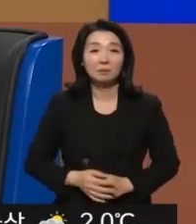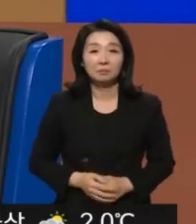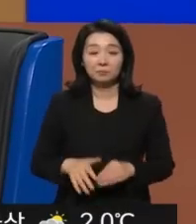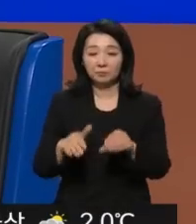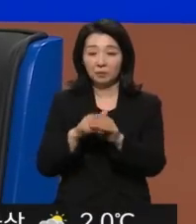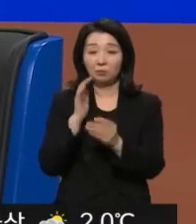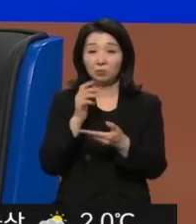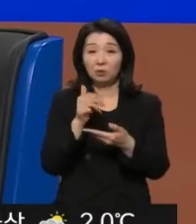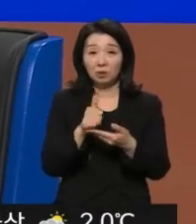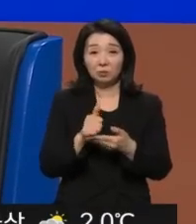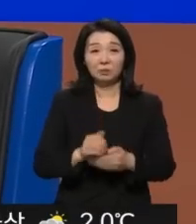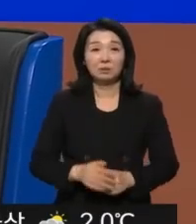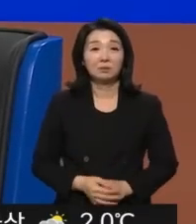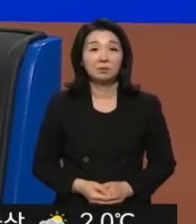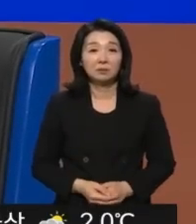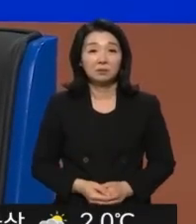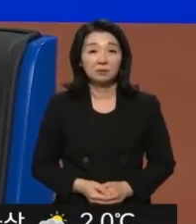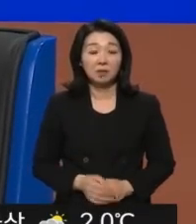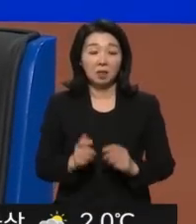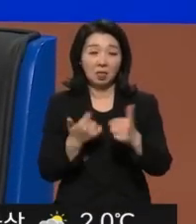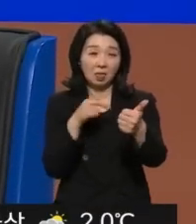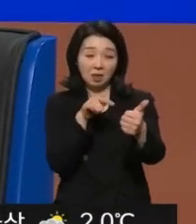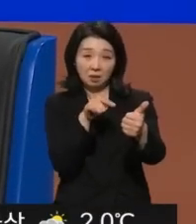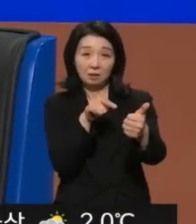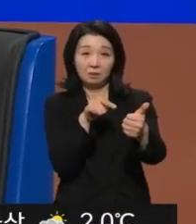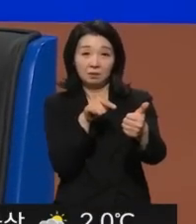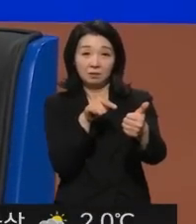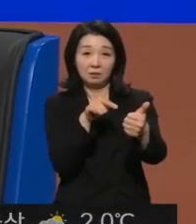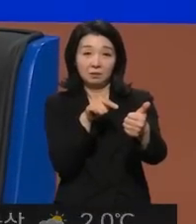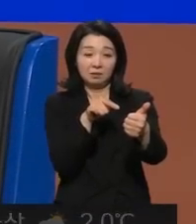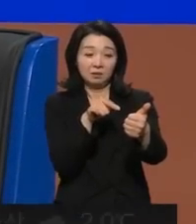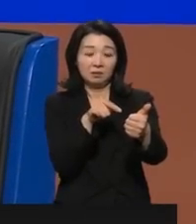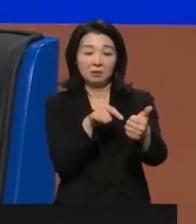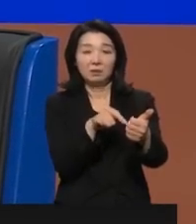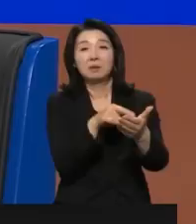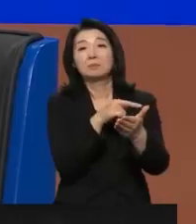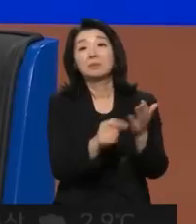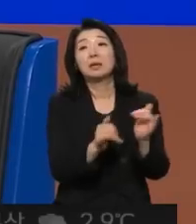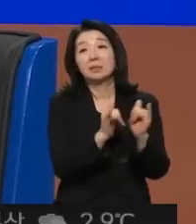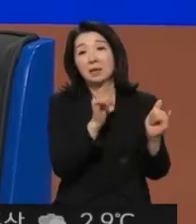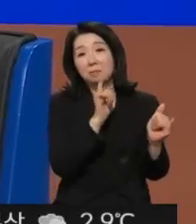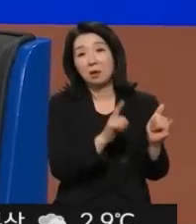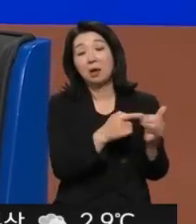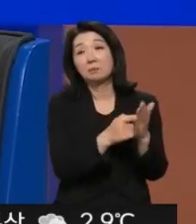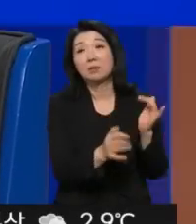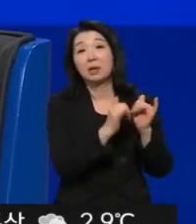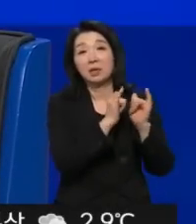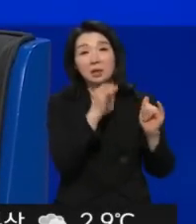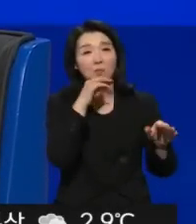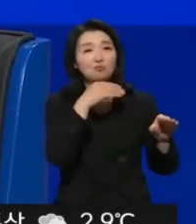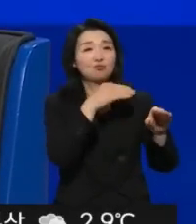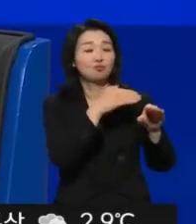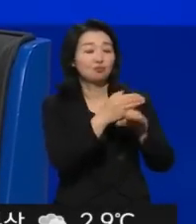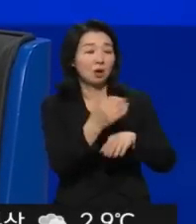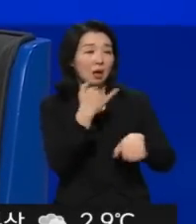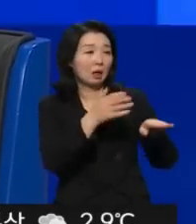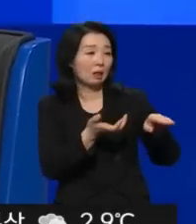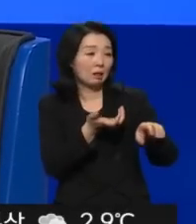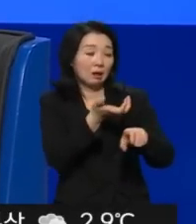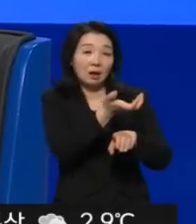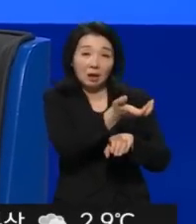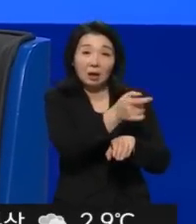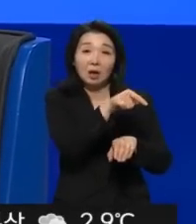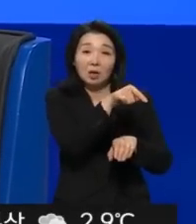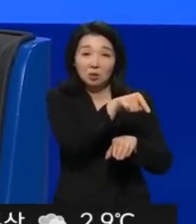문재인 대통령은 이 피격된 서해 공무원 피해자라고 지칭을 했는데요. 이 피해자가 북한 해역으로 가게 된 다른